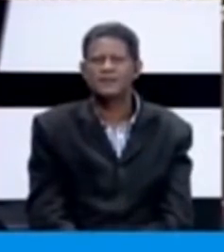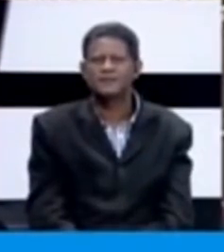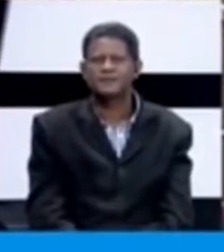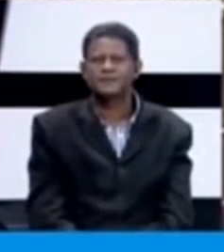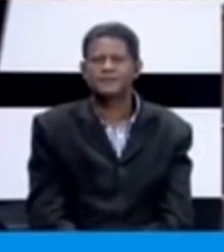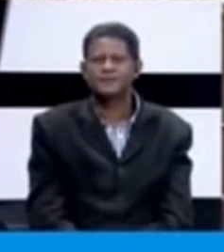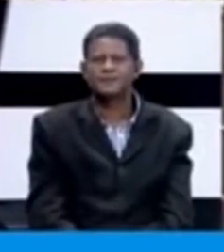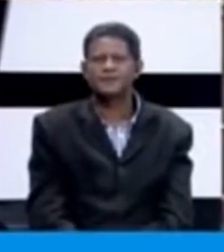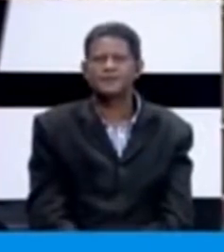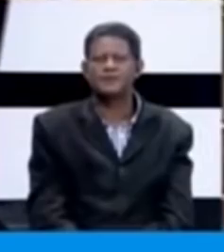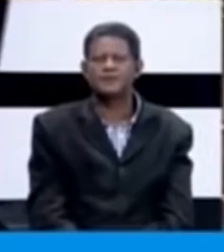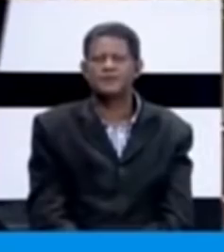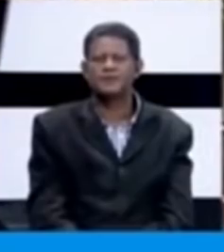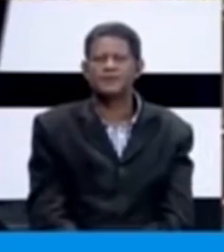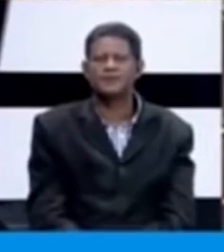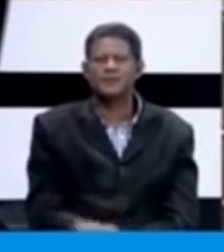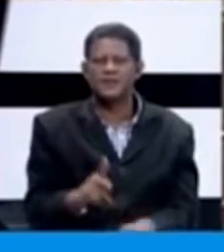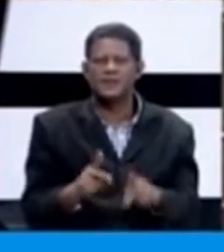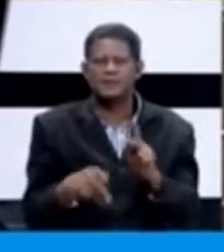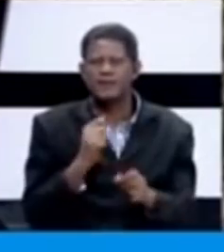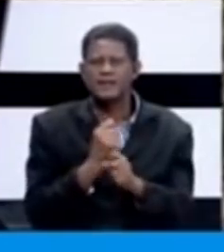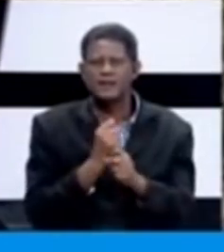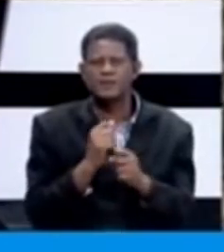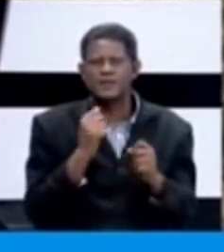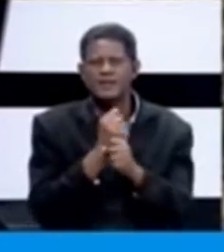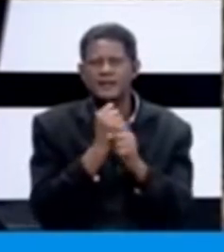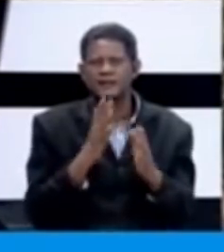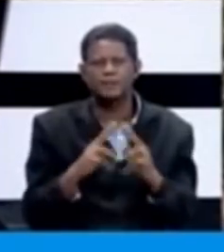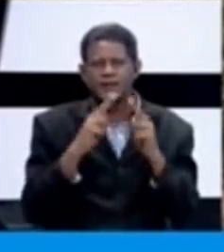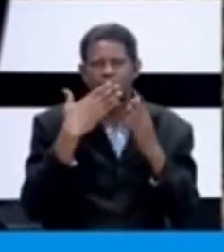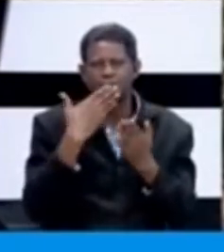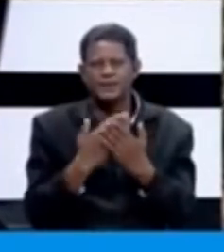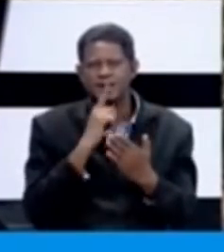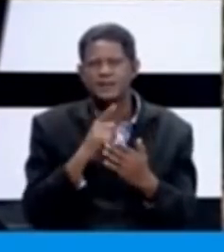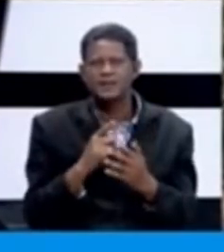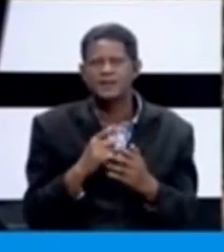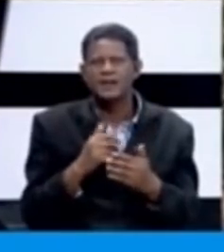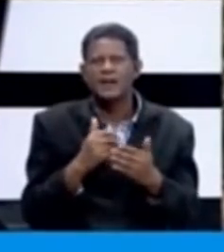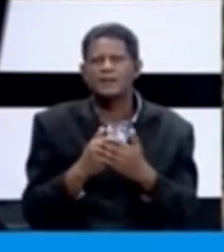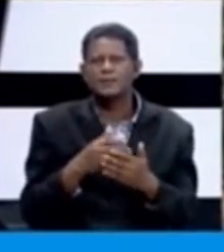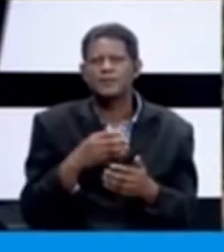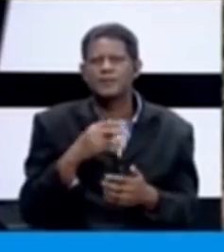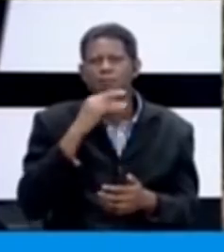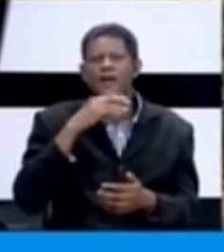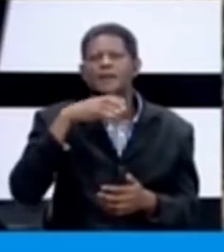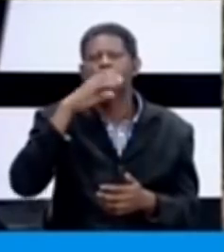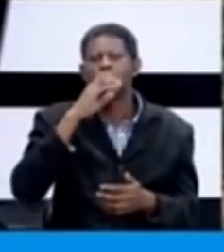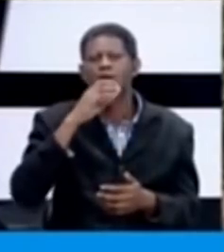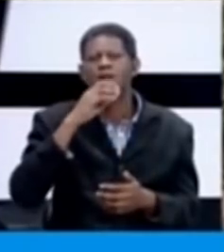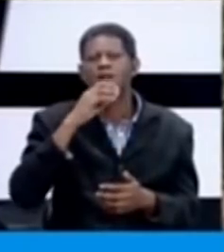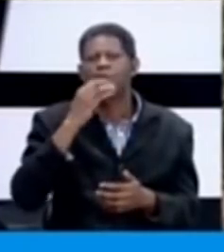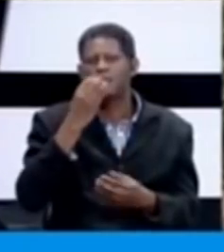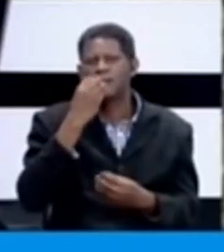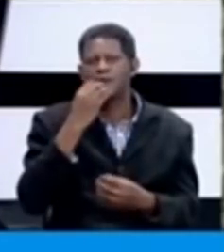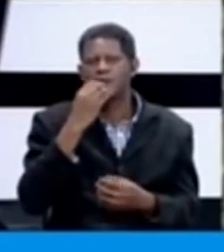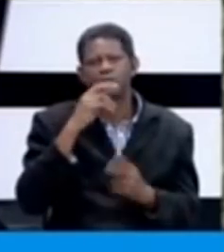ህዝቡን አሰራሩም ሰራተኞችም በጣም እናመሰግናቸዋለን። አቅርቦት ማይን ምግብን ሕብረተሰብ ደስ ዝብልን ክምስገን